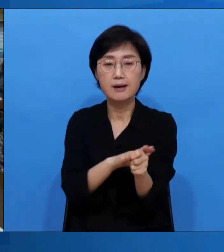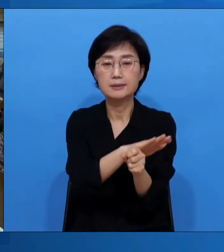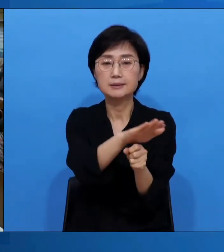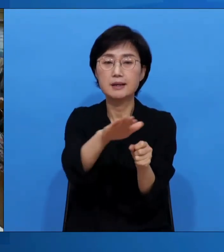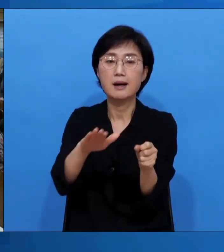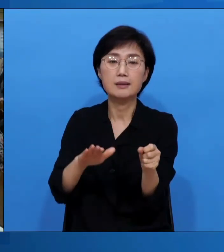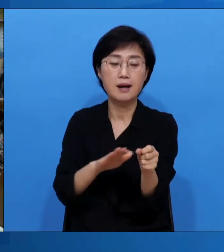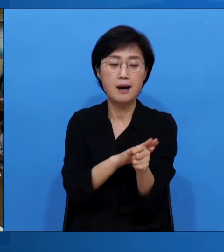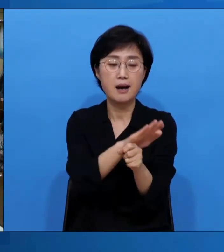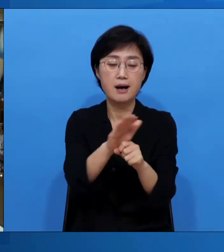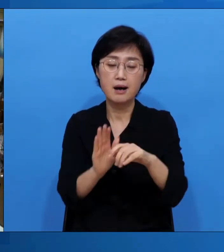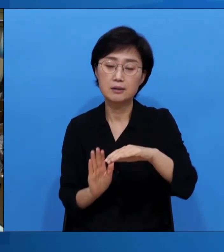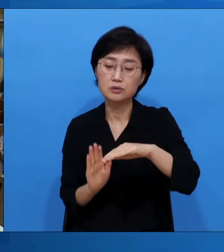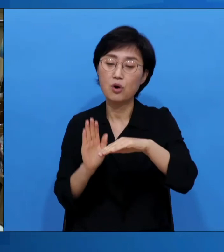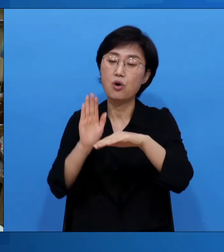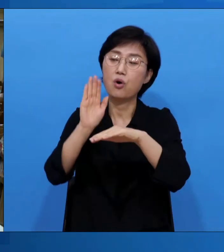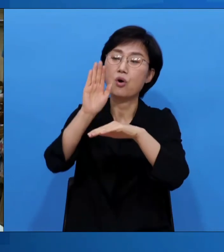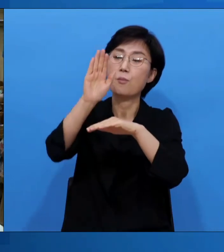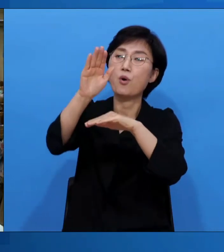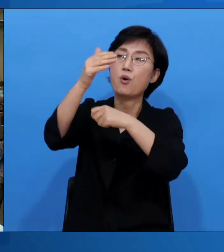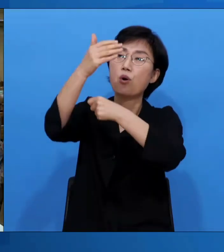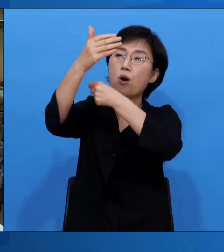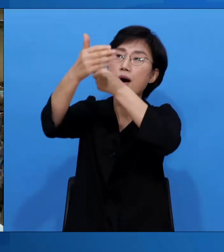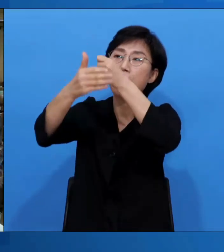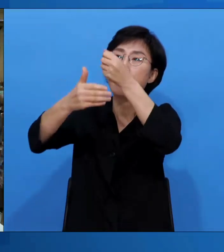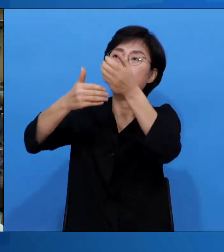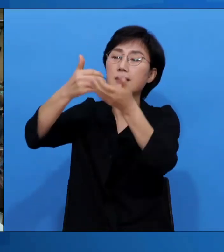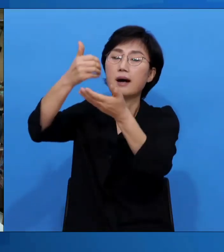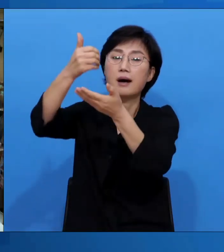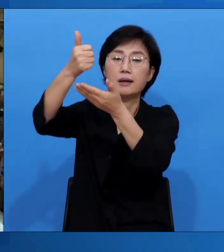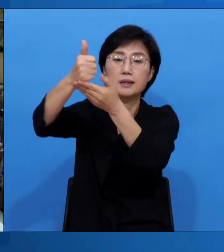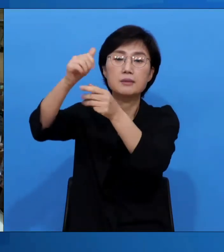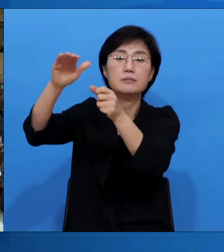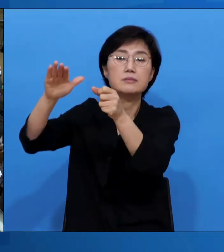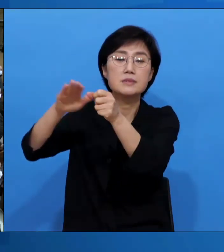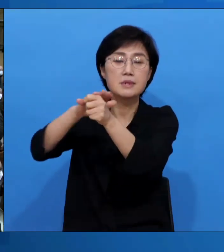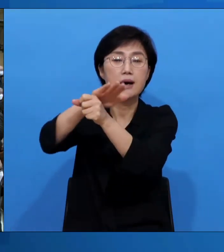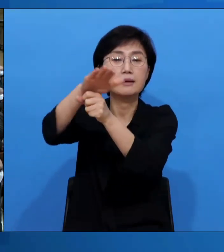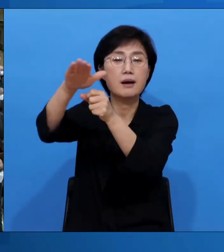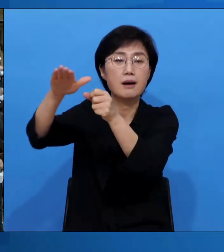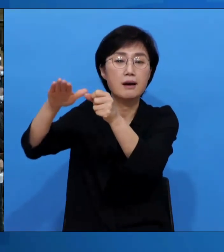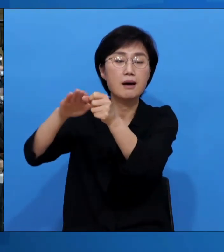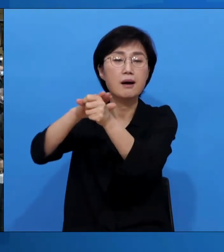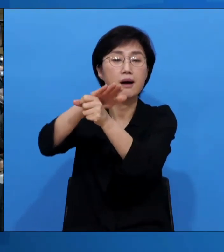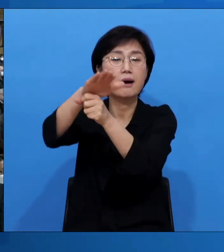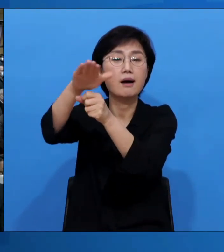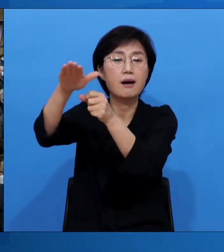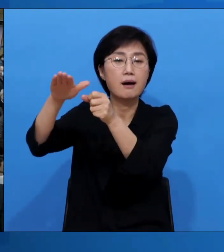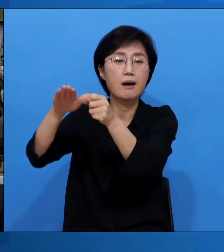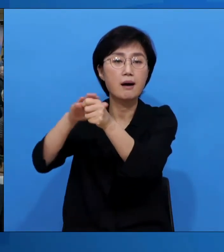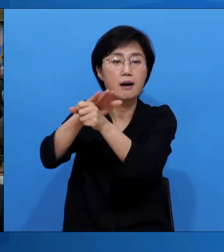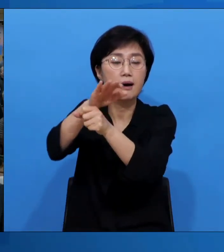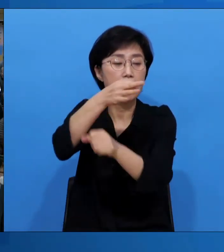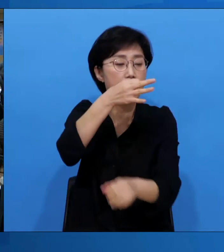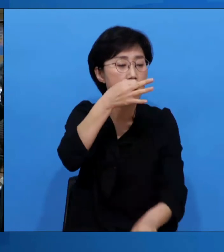인간 사랑을 넘어서 하나님 사랑